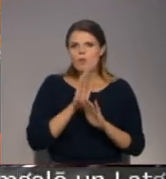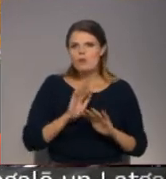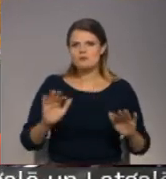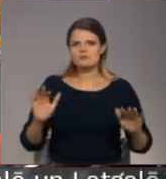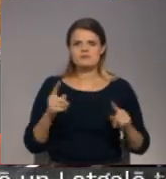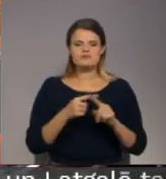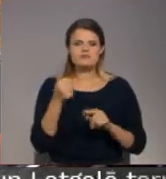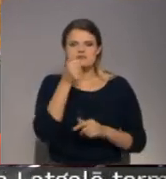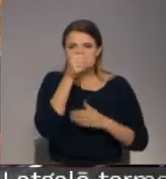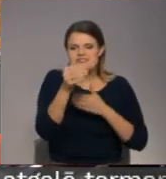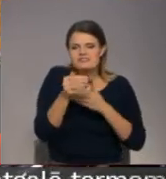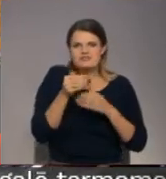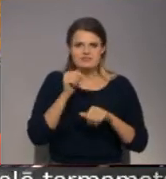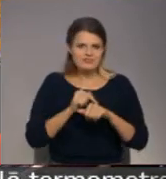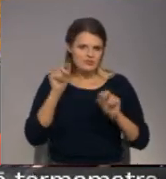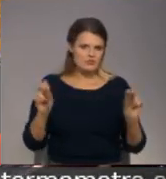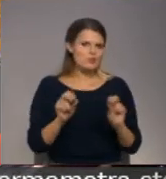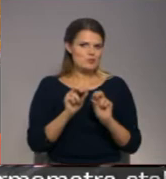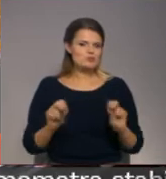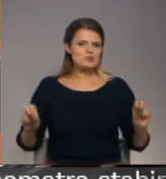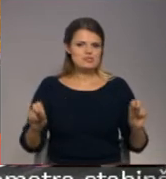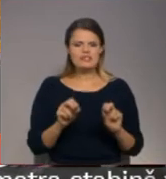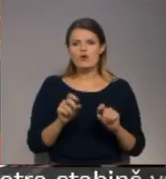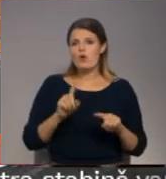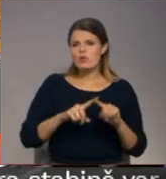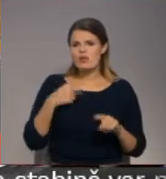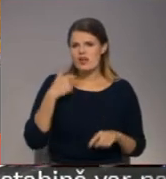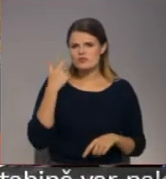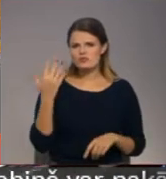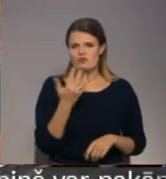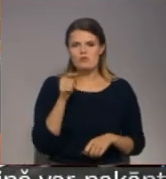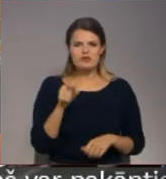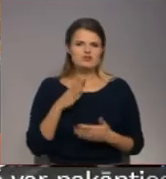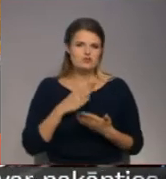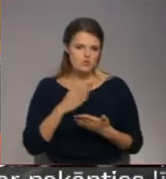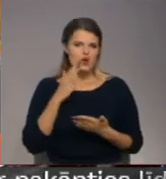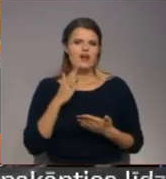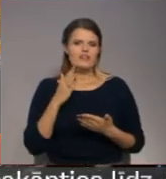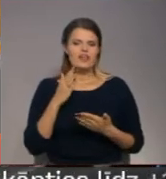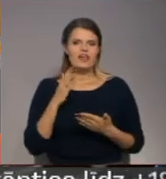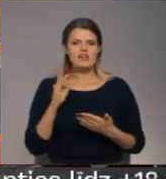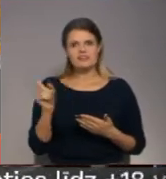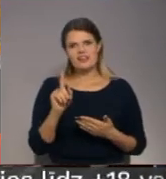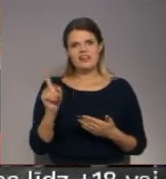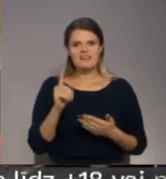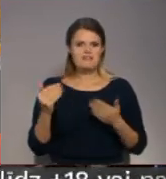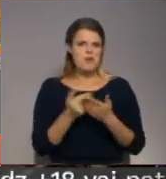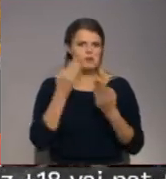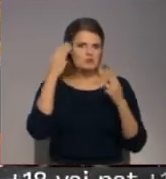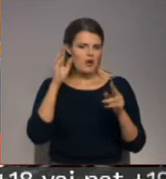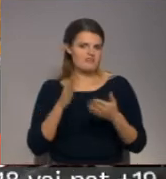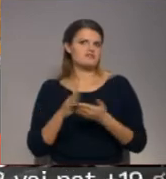klusinātāku un tādu īpaši personiskāku mūziku. Un es domāju, ka šis noteikti ir tāds trends, varētu teikt,